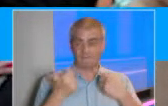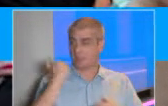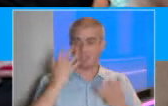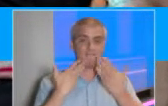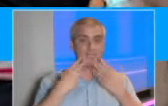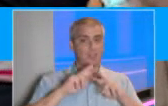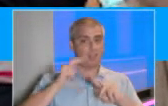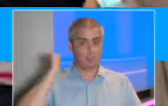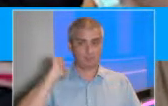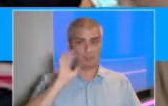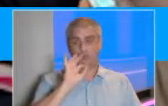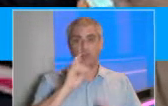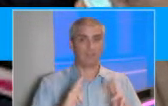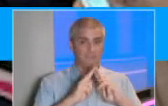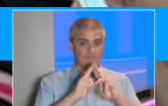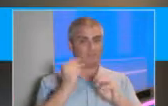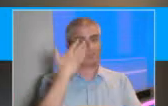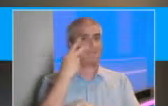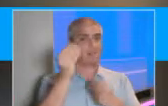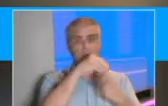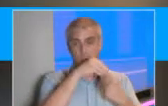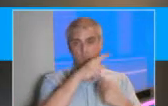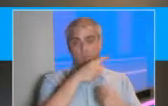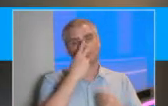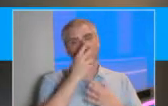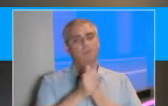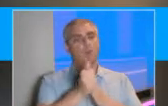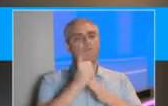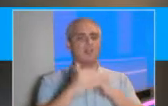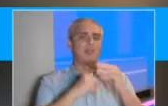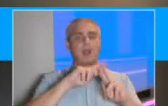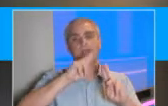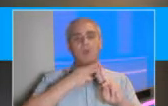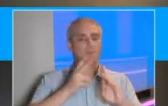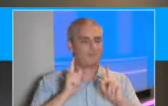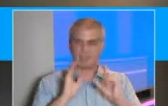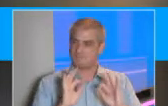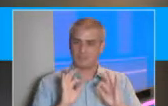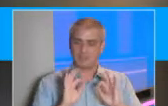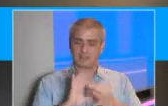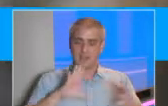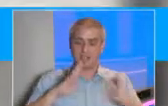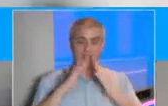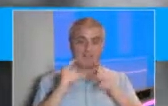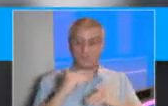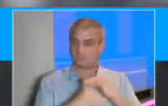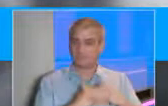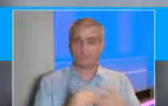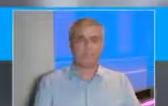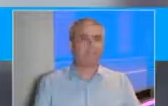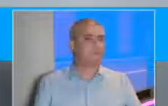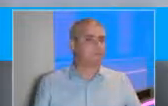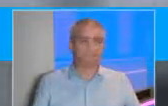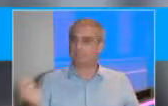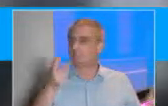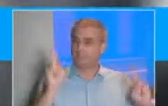ועידה של צרפת ומדינות אחרות, מנסים להוביל איזשהו מהלך בינלאומי, אבל באמת, לנתק את לבנון מחיזבאללה זה משימה